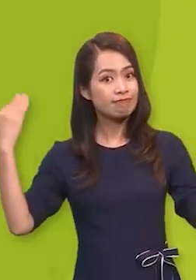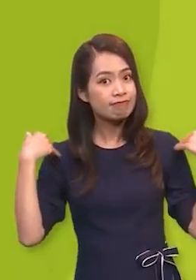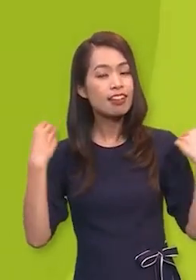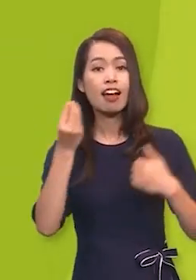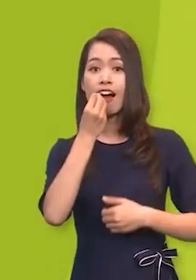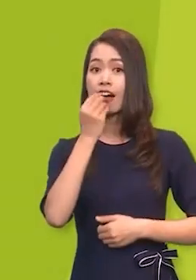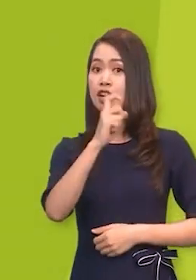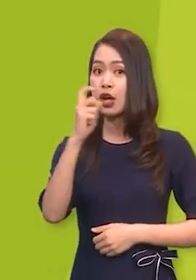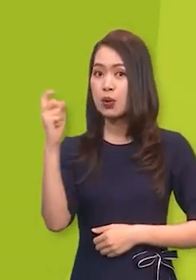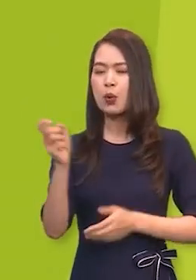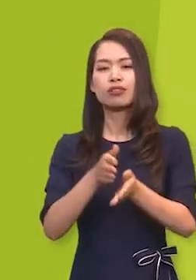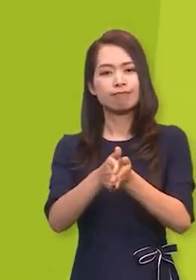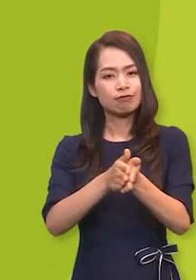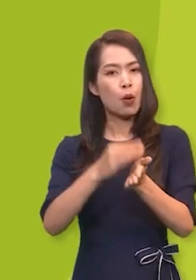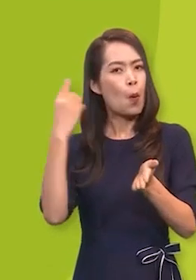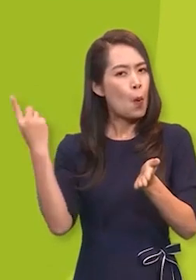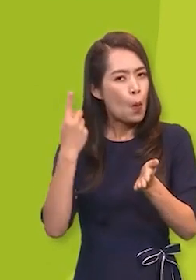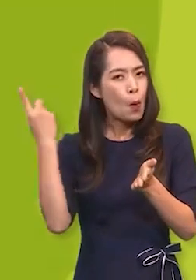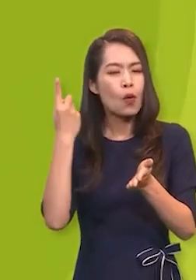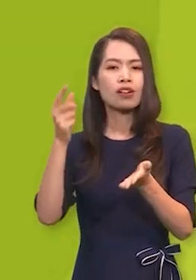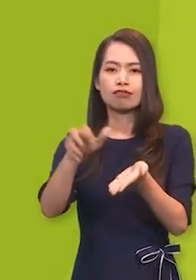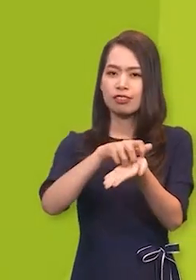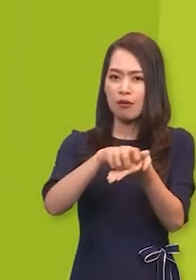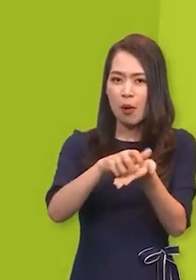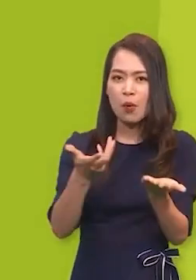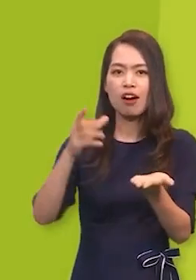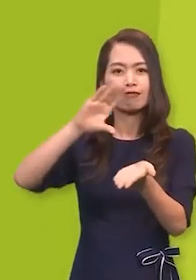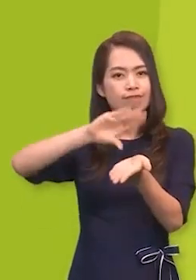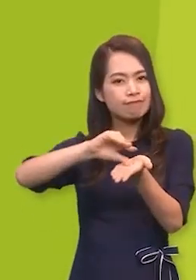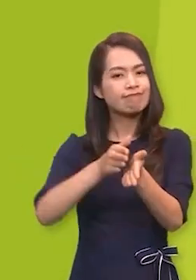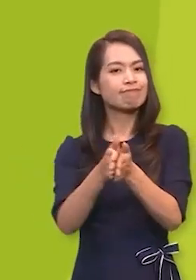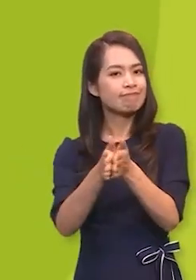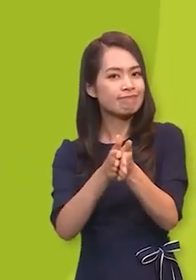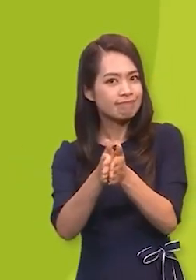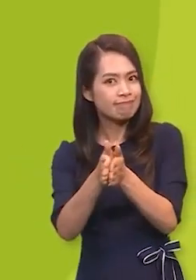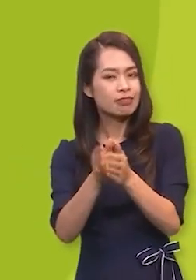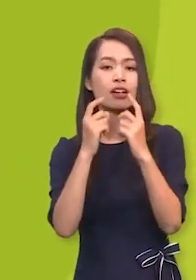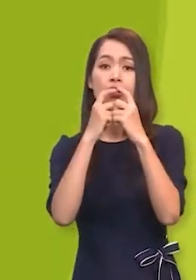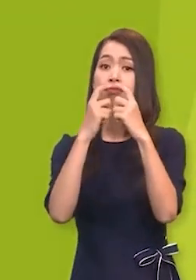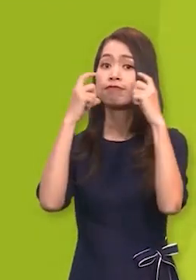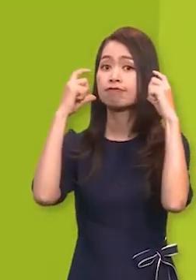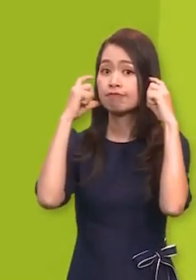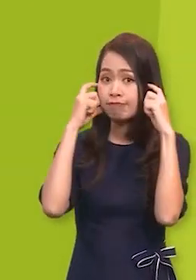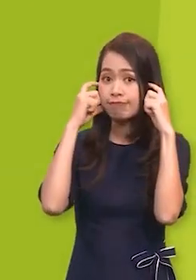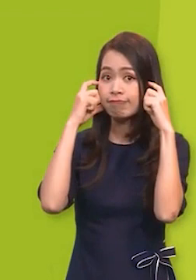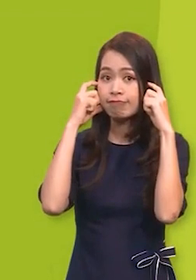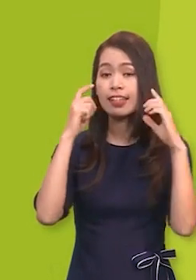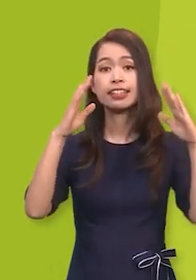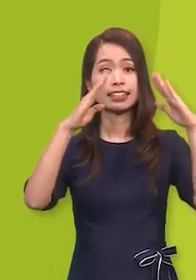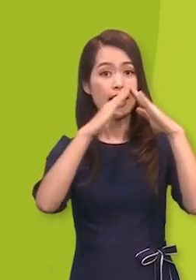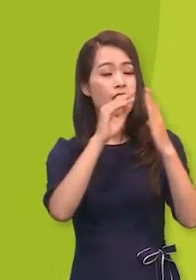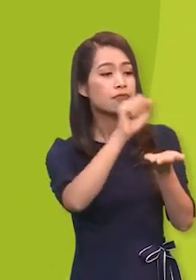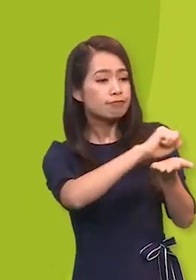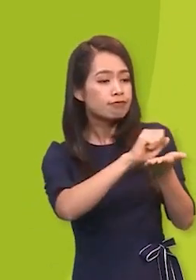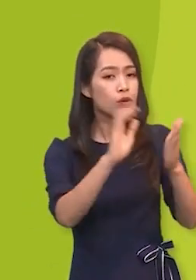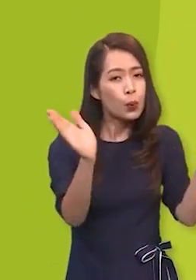dinh dưỡng hợp lý, thường xuyên rửa tay đúng cách với xà phòng và nước hoặc dung dịch sát khuẩn tay, đeo khẩu trang ở nơi công cộng,